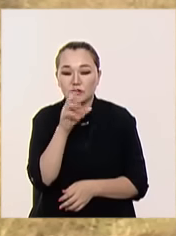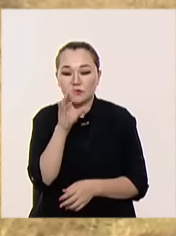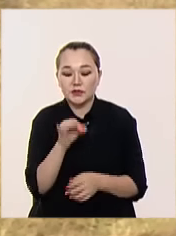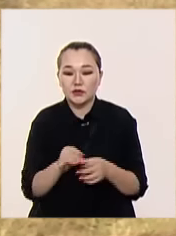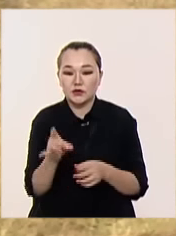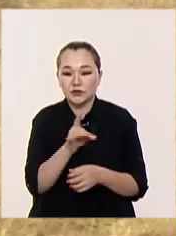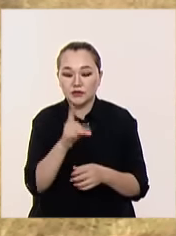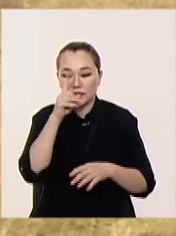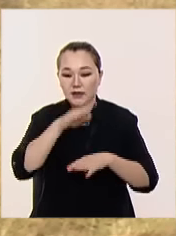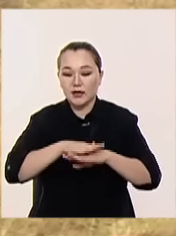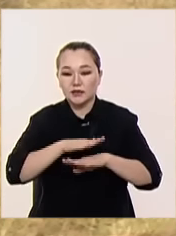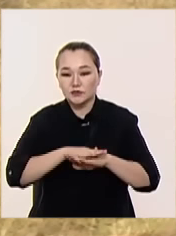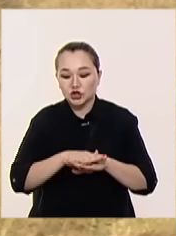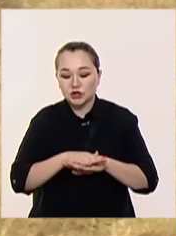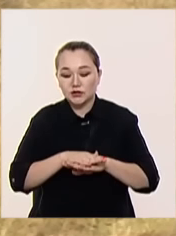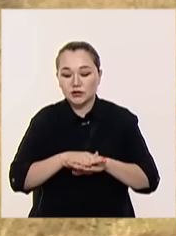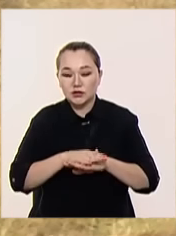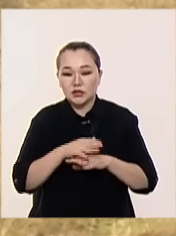әкімшілігі